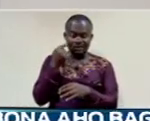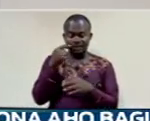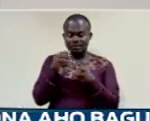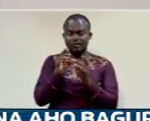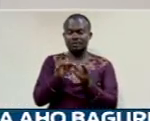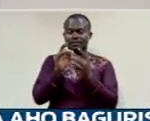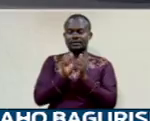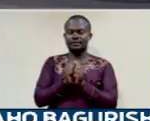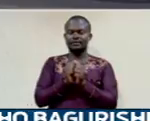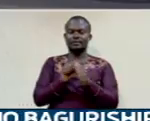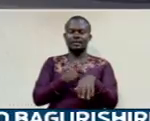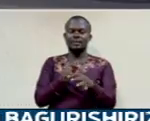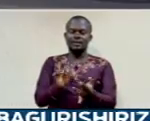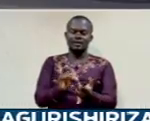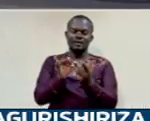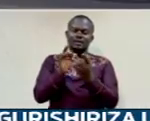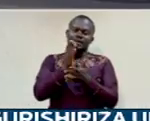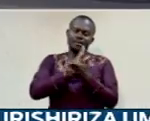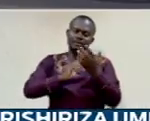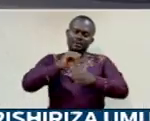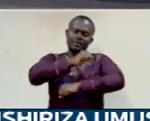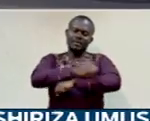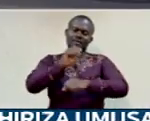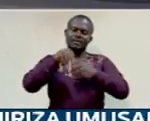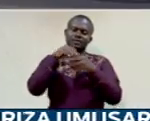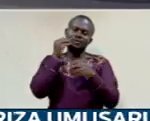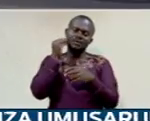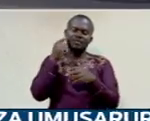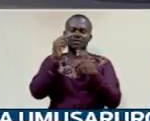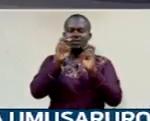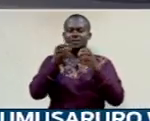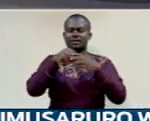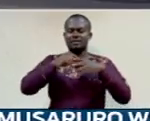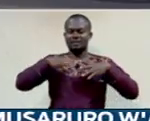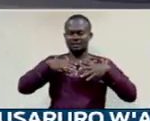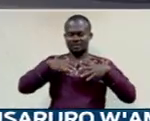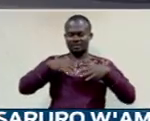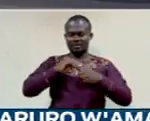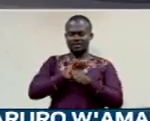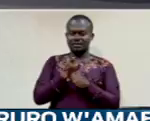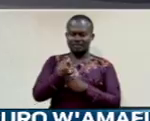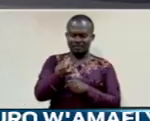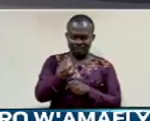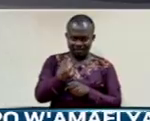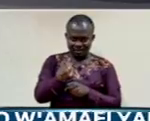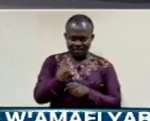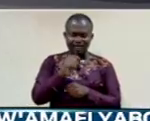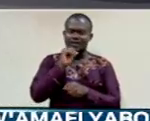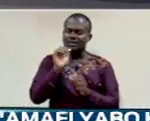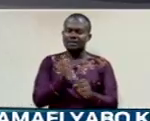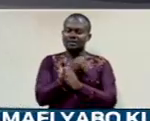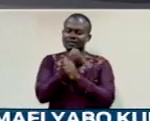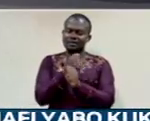budasanzwe. Ibihe bidasanzwe, harimo abanyeshuri bibereye mu rugo bavuga ngo bahawe ikiruhuko cya coronavirus, ntago